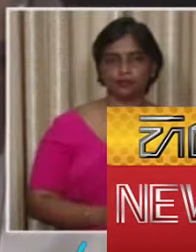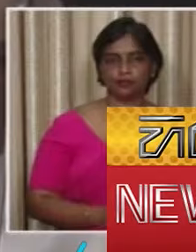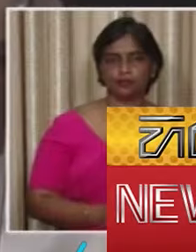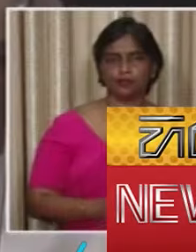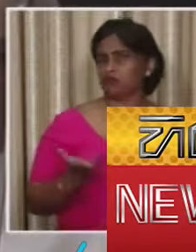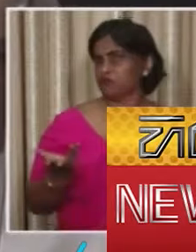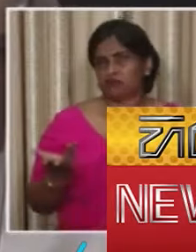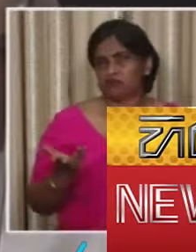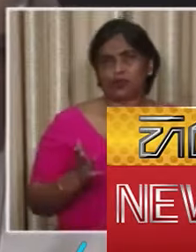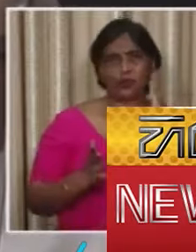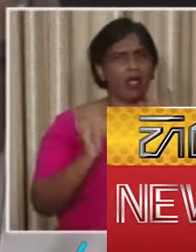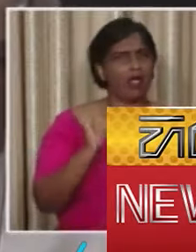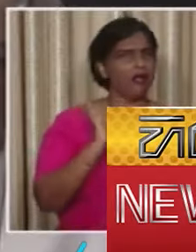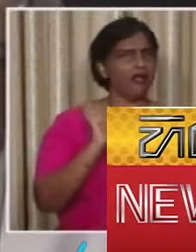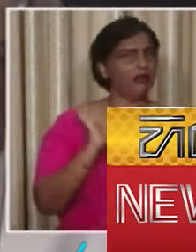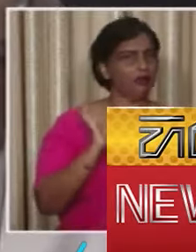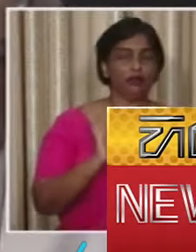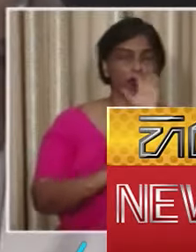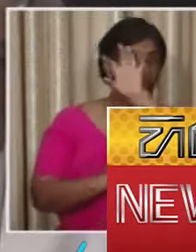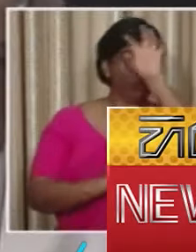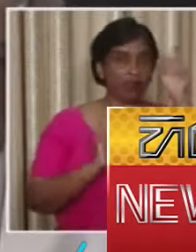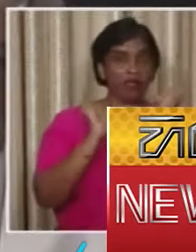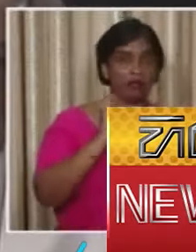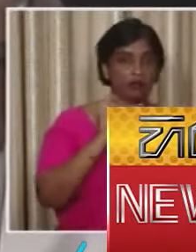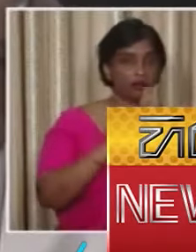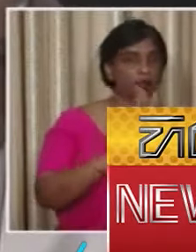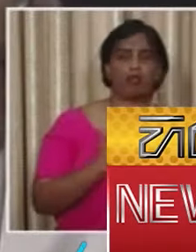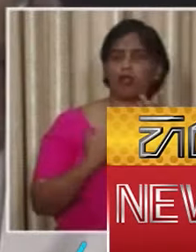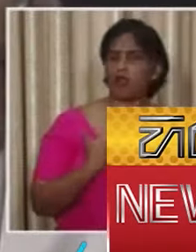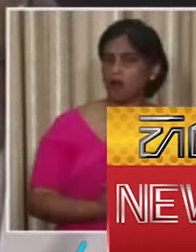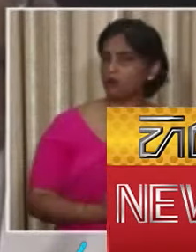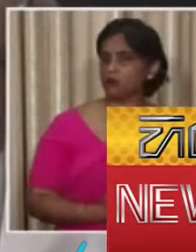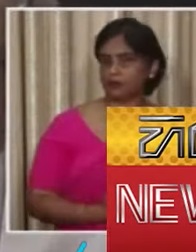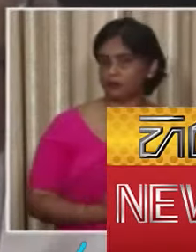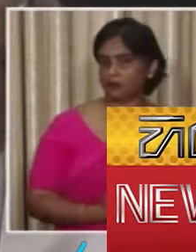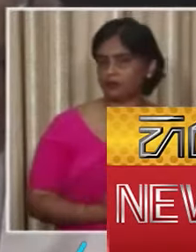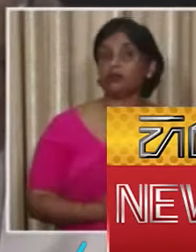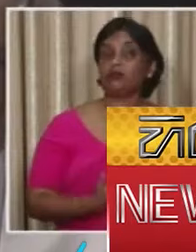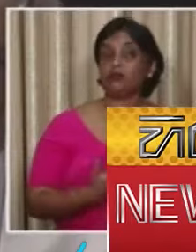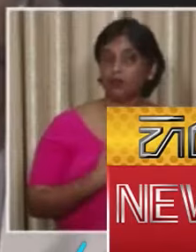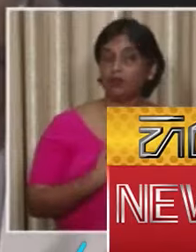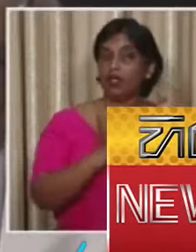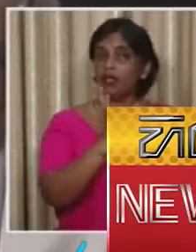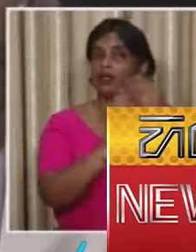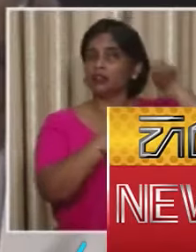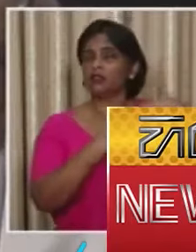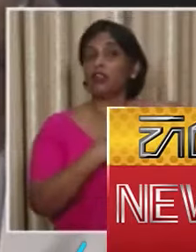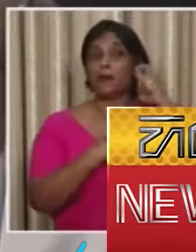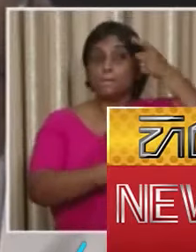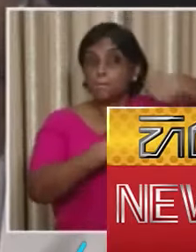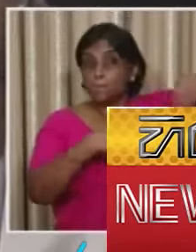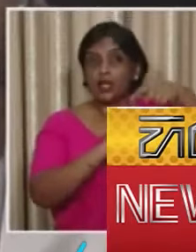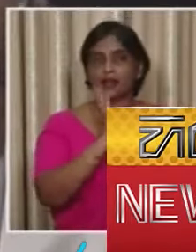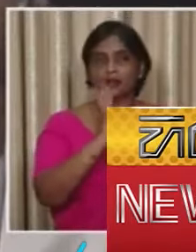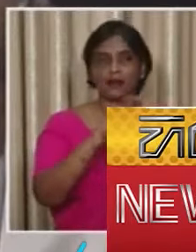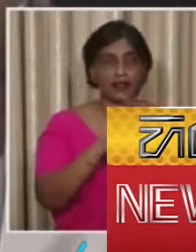මොනවද මේ විදේශ ණය කියන්නේ? ඒ රටවල් ණය දෙන්නේ සල්ලි කොහෙන්ද ලබා ගන්නේ? අපිට ඔවුන් ණයට දෙන්නේ ඒ රටවල ජනතාවගේ